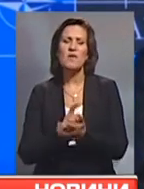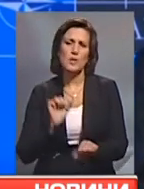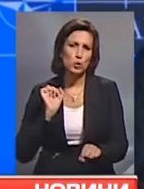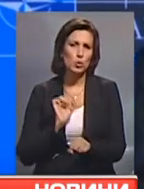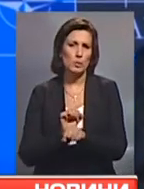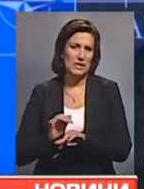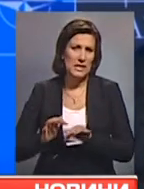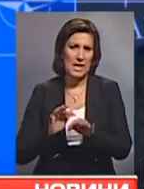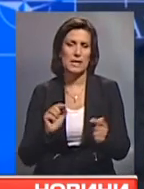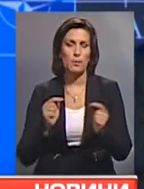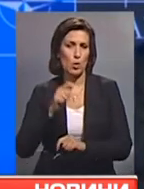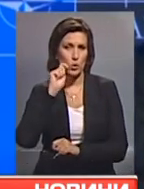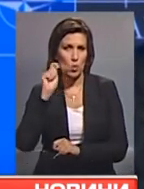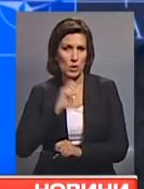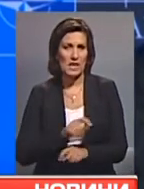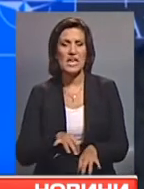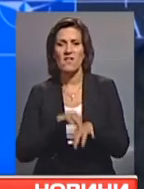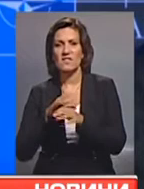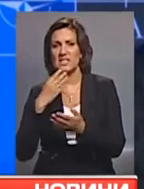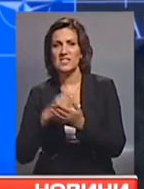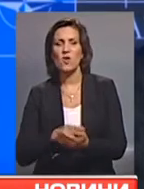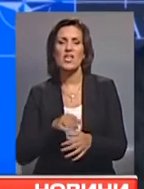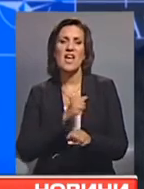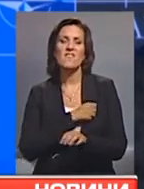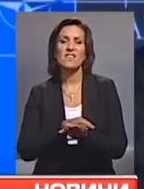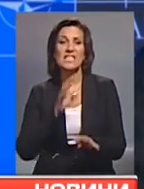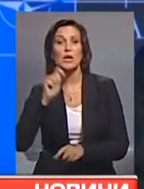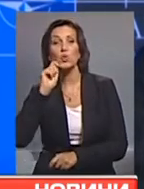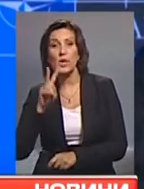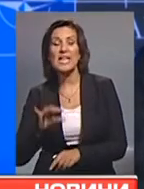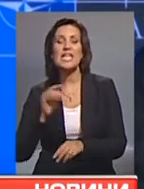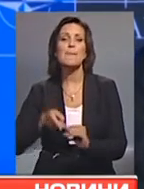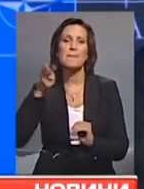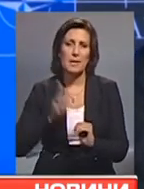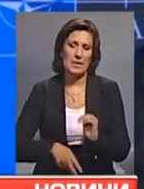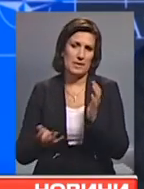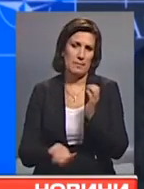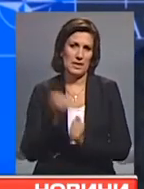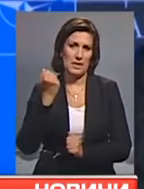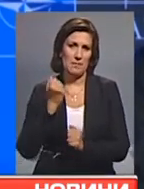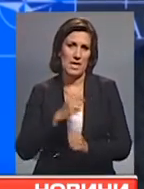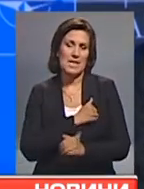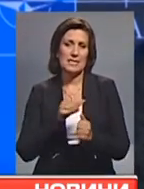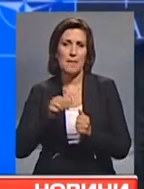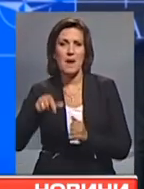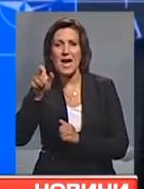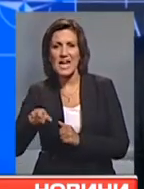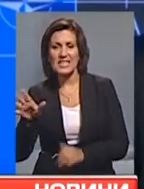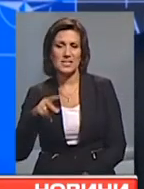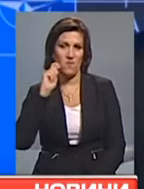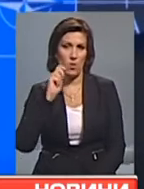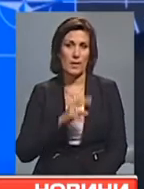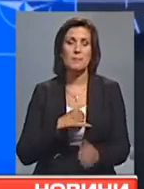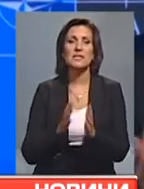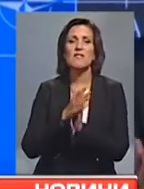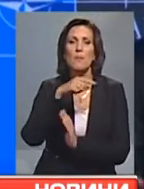зупинити агресію проти України вивести свої тисячні війська з України і припинити підтримувати сепаратистів в Україні ми